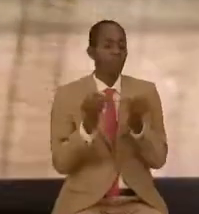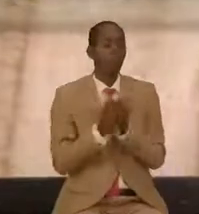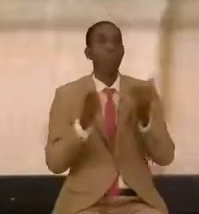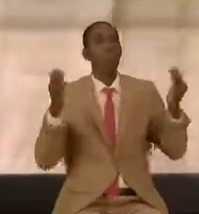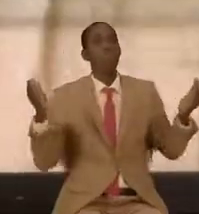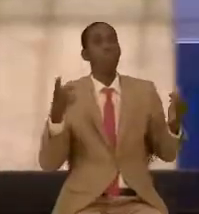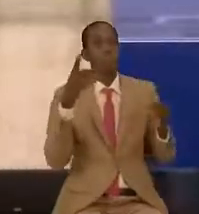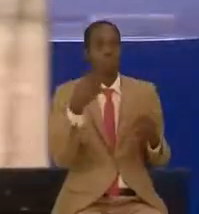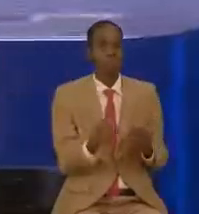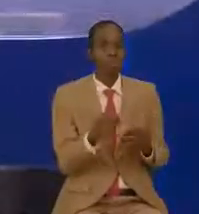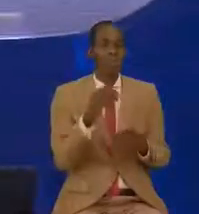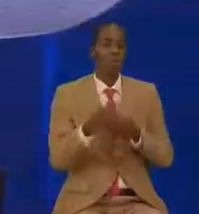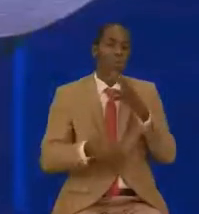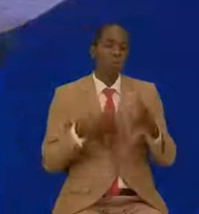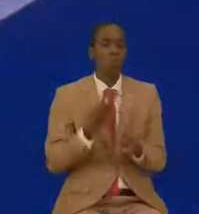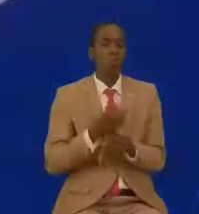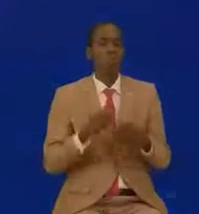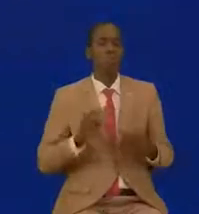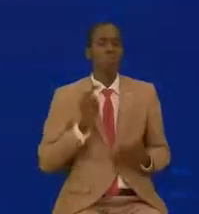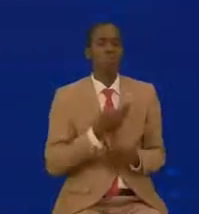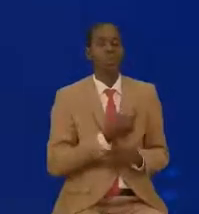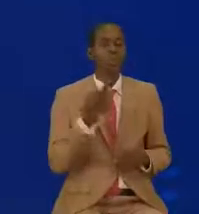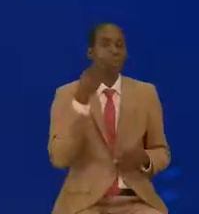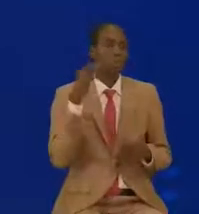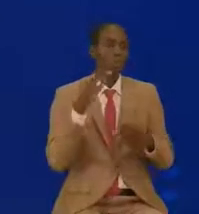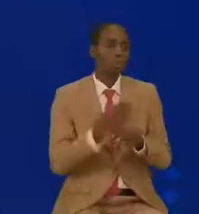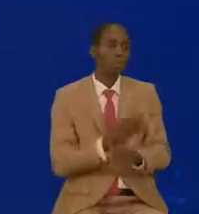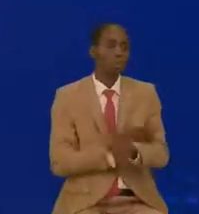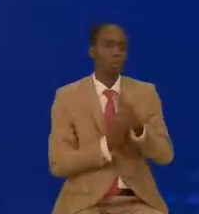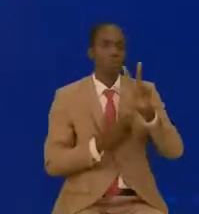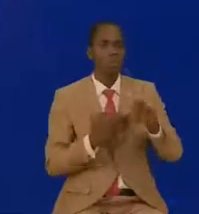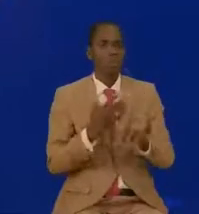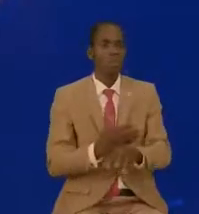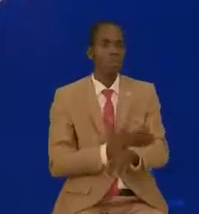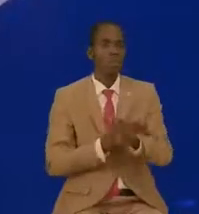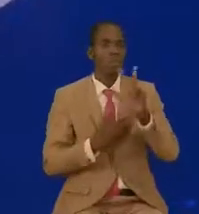cette croix crucifie le monde pour nous. Nous allons